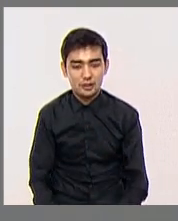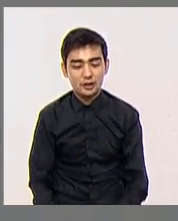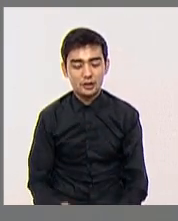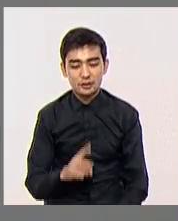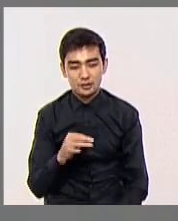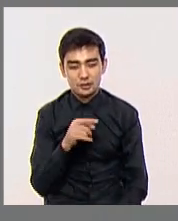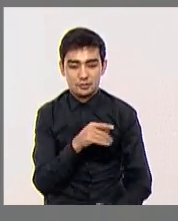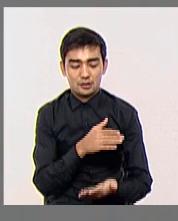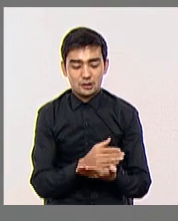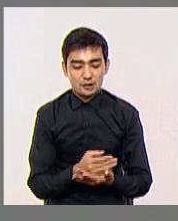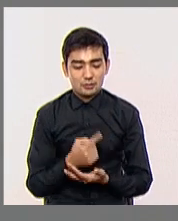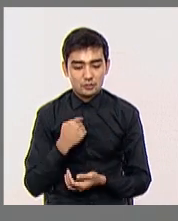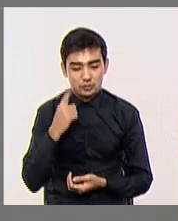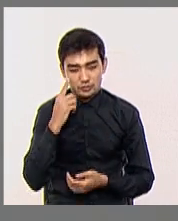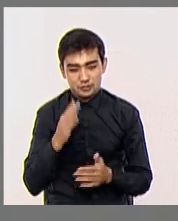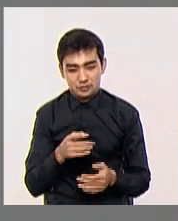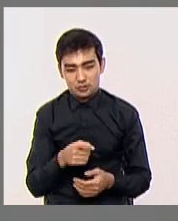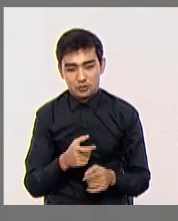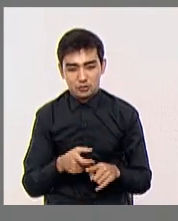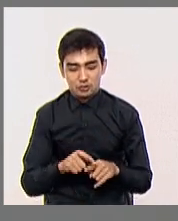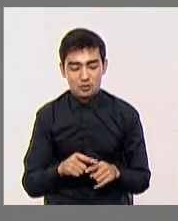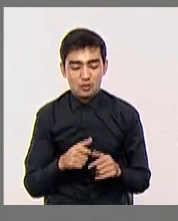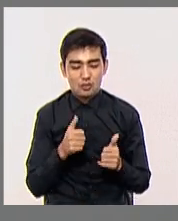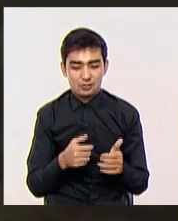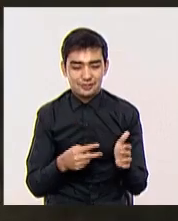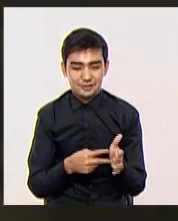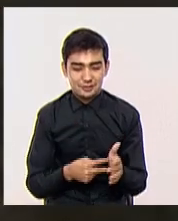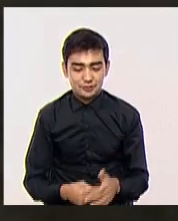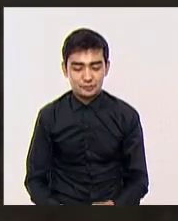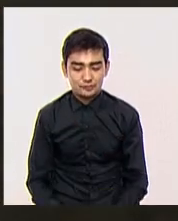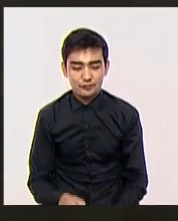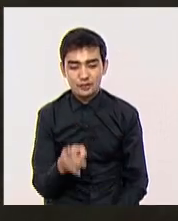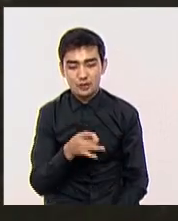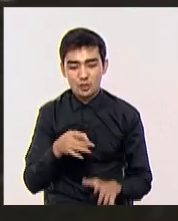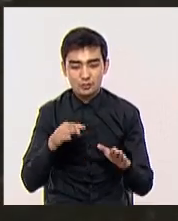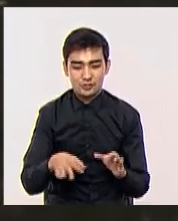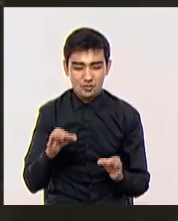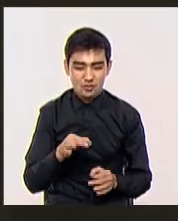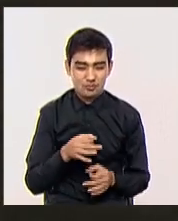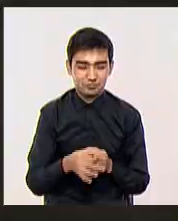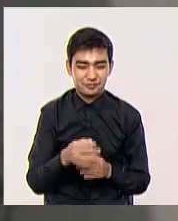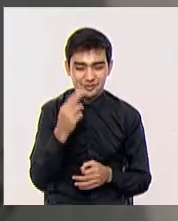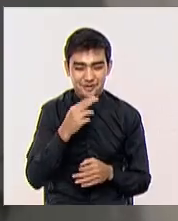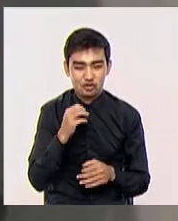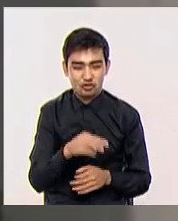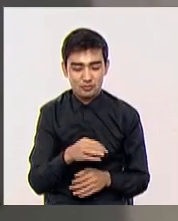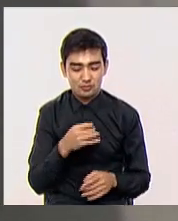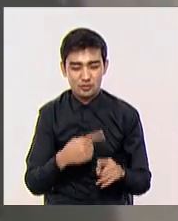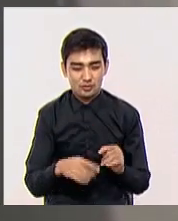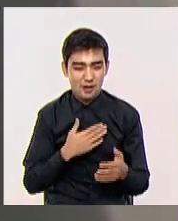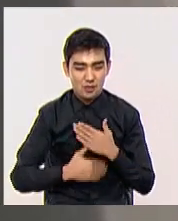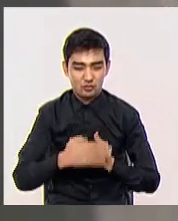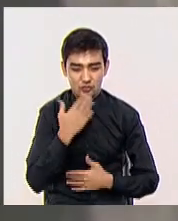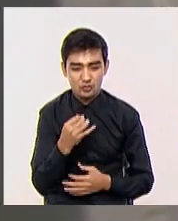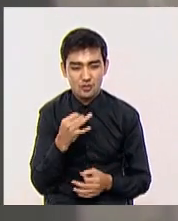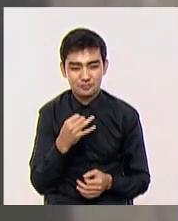стоимость такая. Да, мы считаем, что это очень хорошая цена. В регионах, в отличие от столицы, дела обстоят не так радужно.